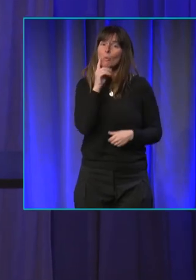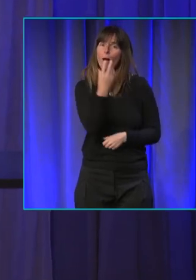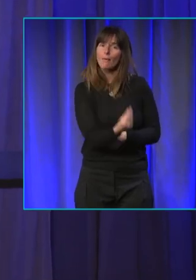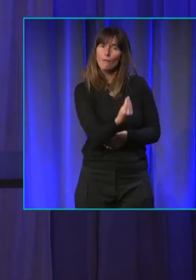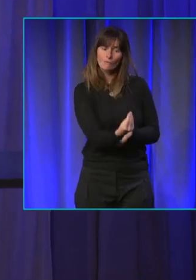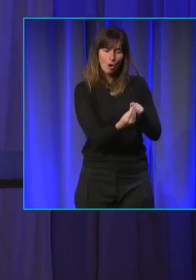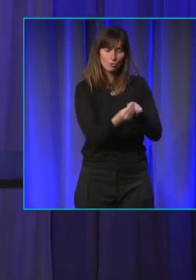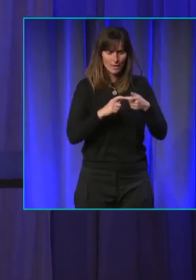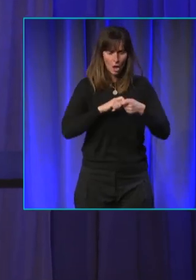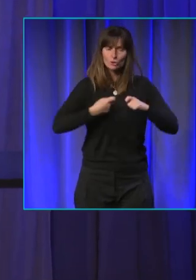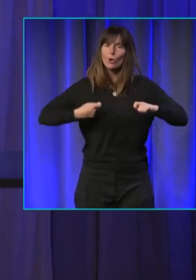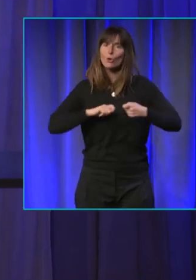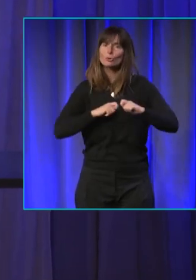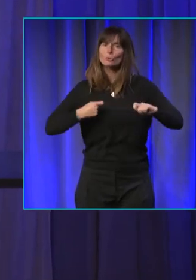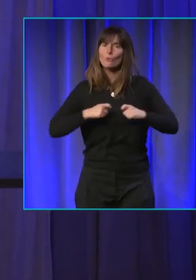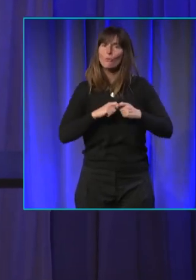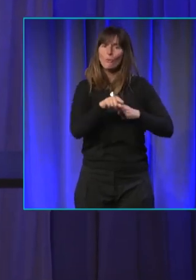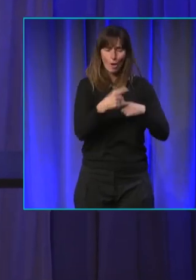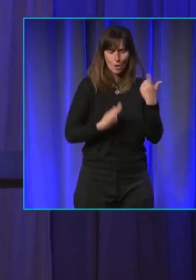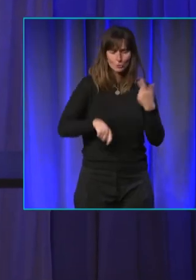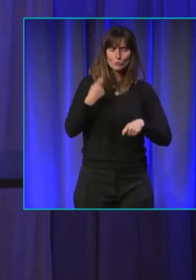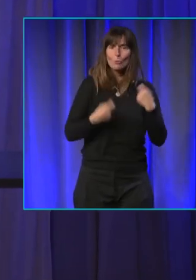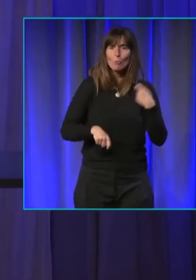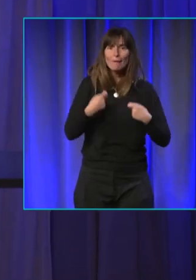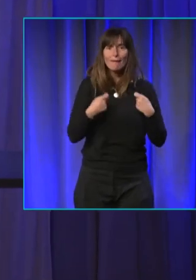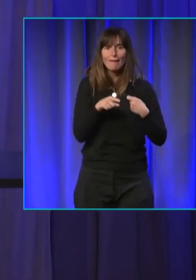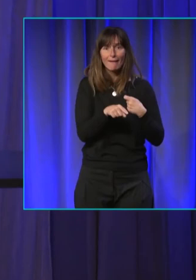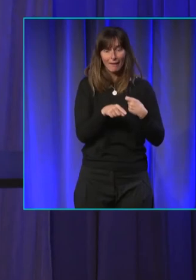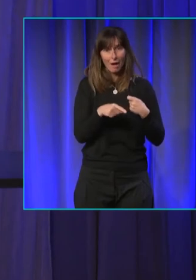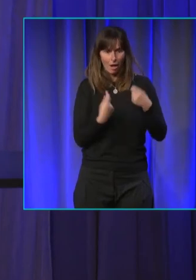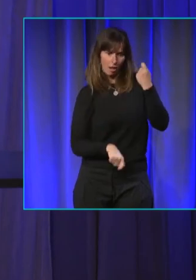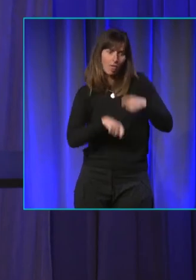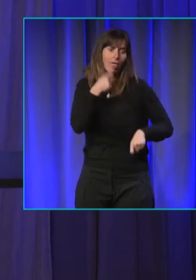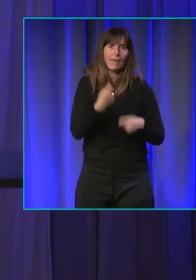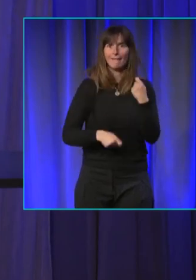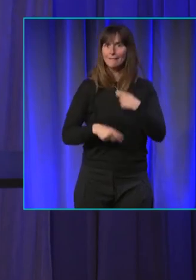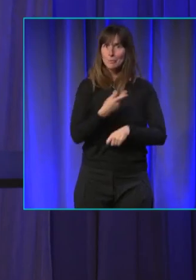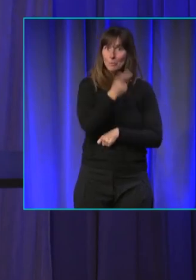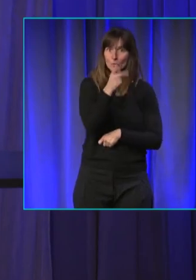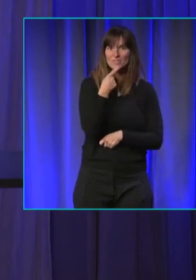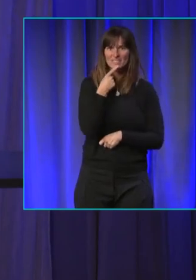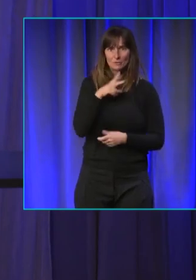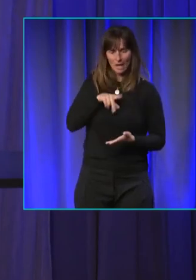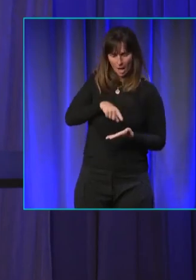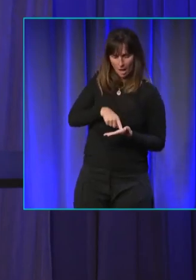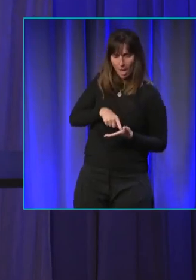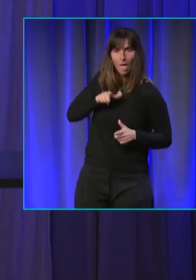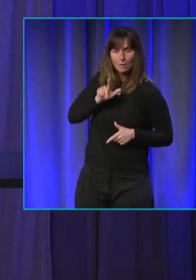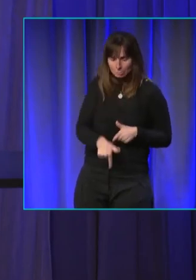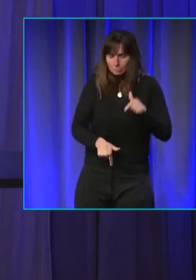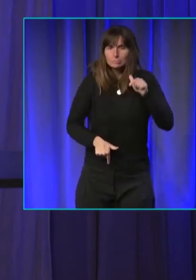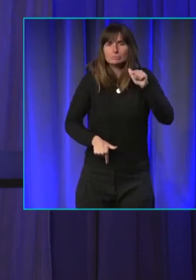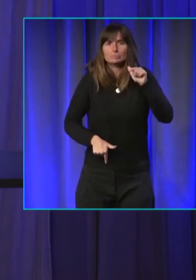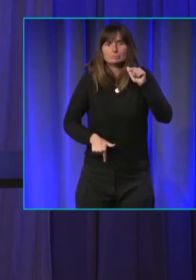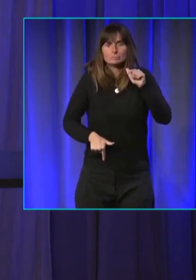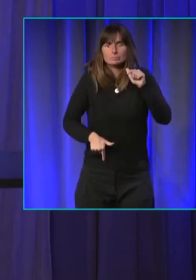système tendineux qui est beaucoup plus souple, beaucoup plus compliant. Donc en fait, à chaque fois qu'il va pousser au sol, il aura une moins bonne